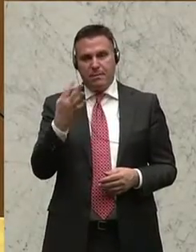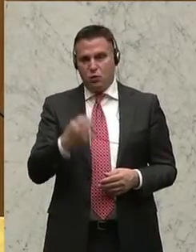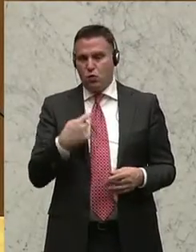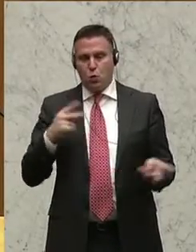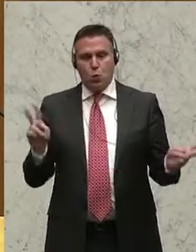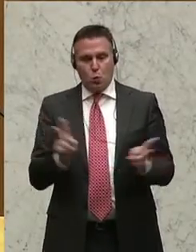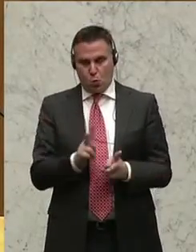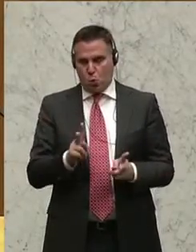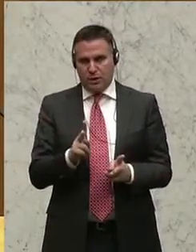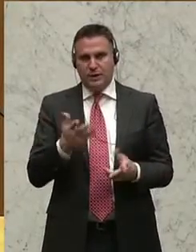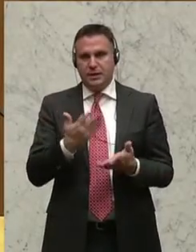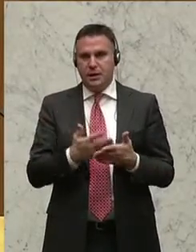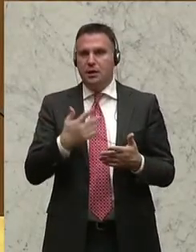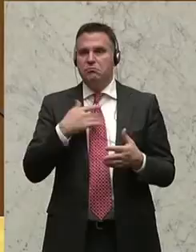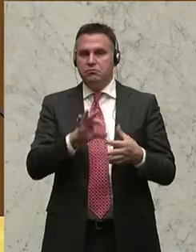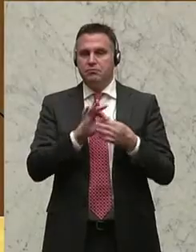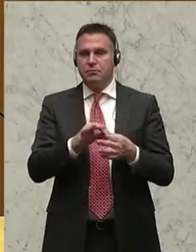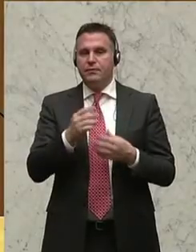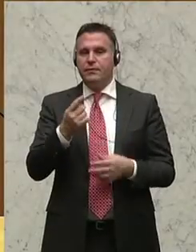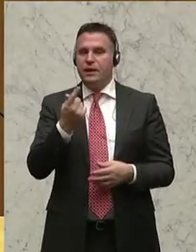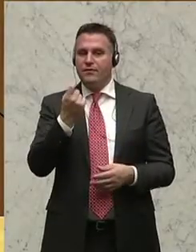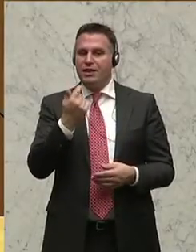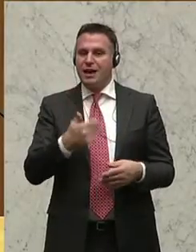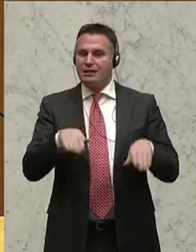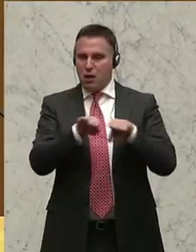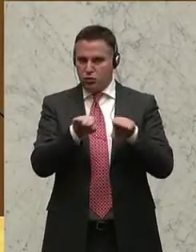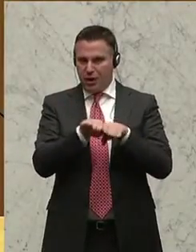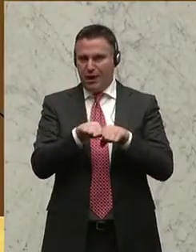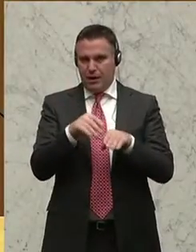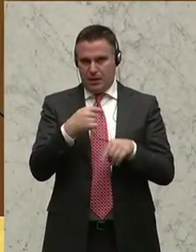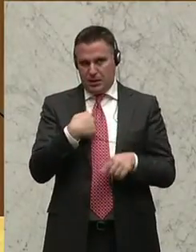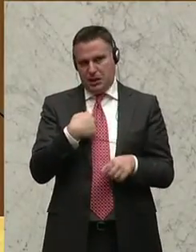ich dem Budgetkapitel Finanzausgleich widmen.